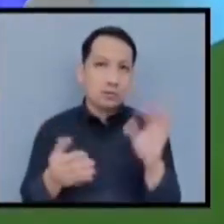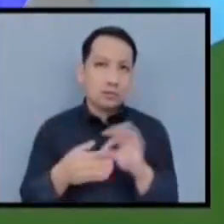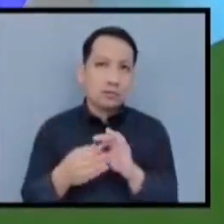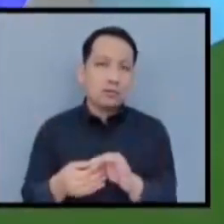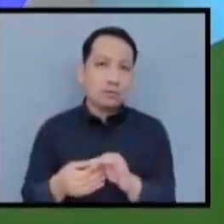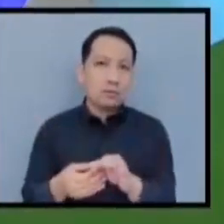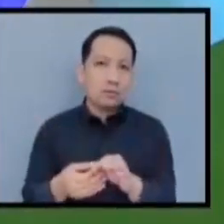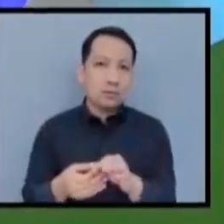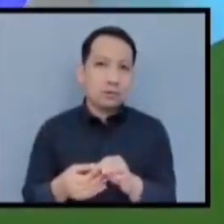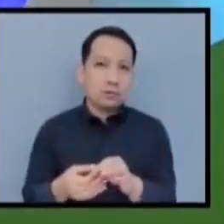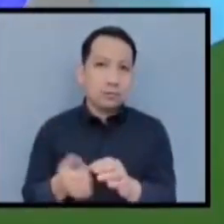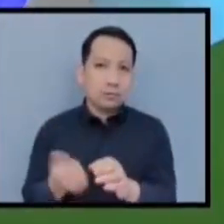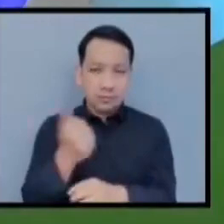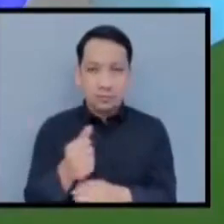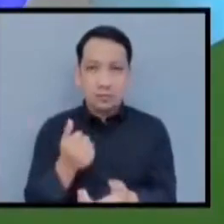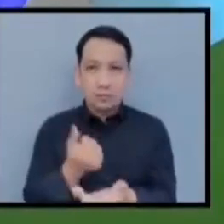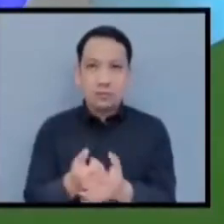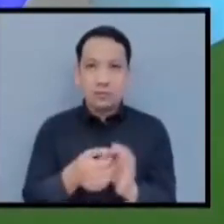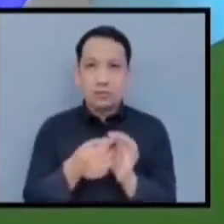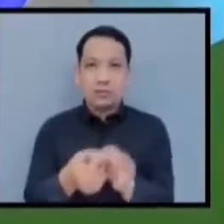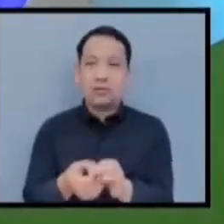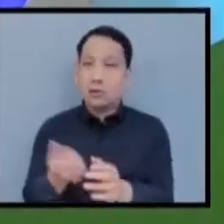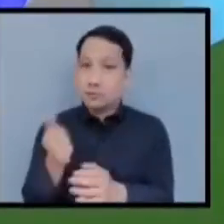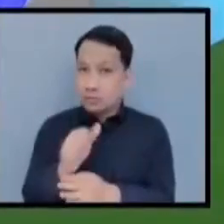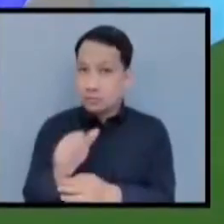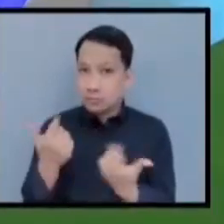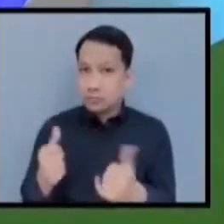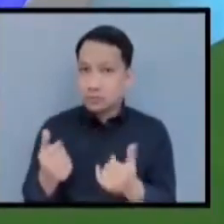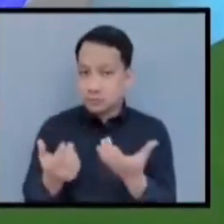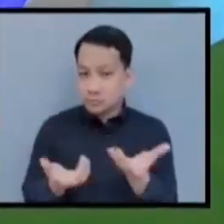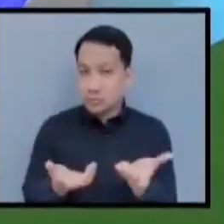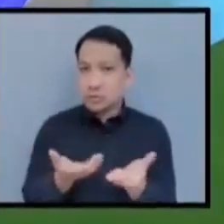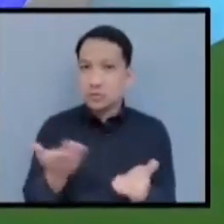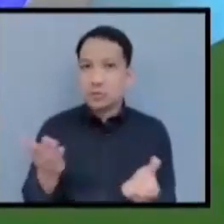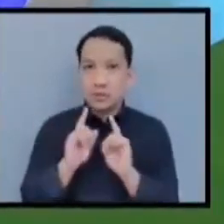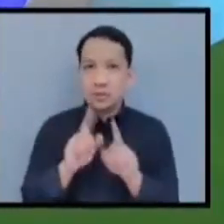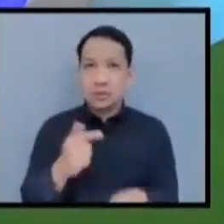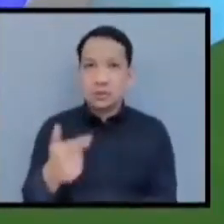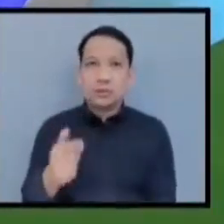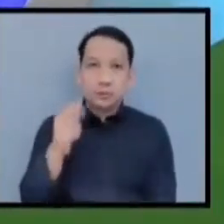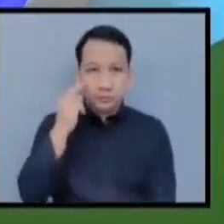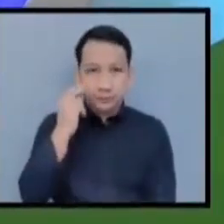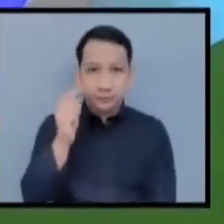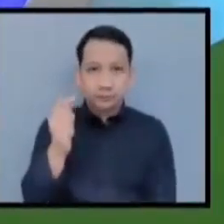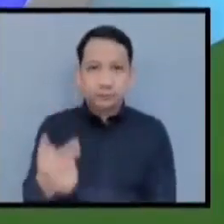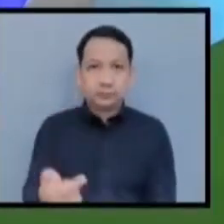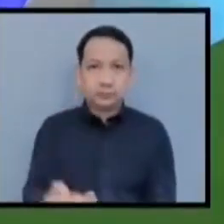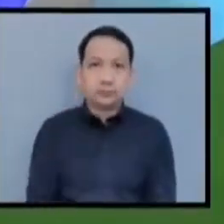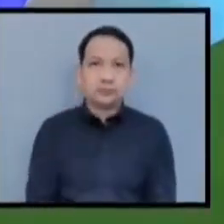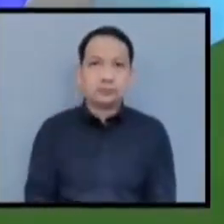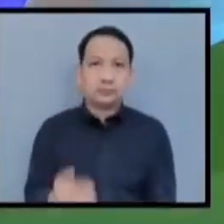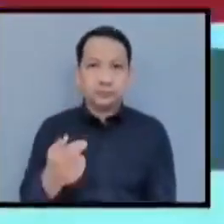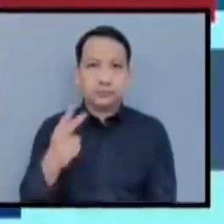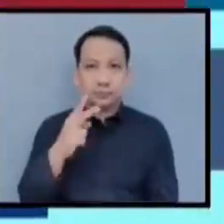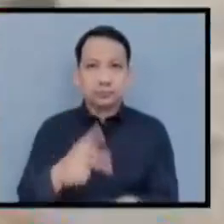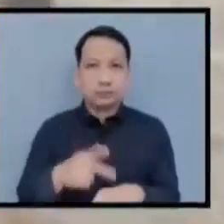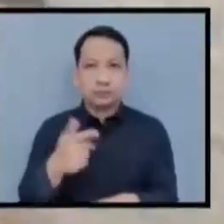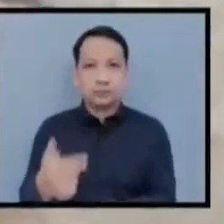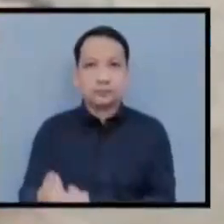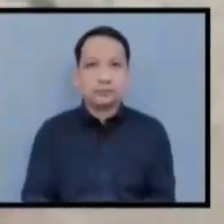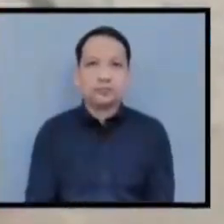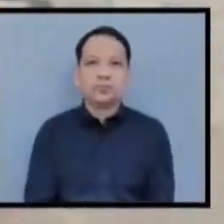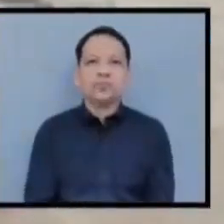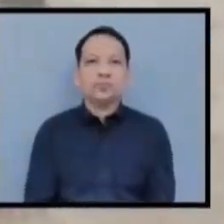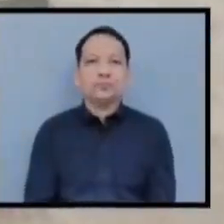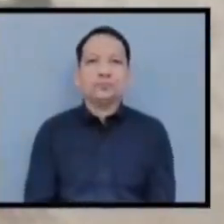malaki anytime, anywhere. Kung ano yan, alamin natin sa report ni Noel Talakay. Rise and shine, Noel.